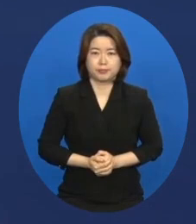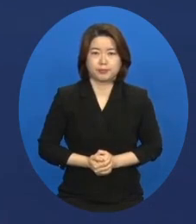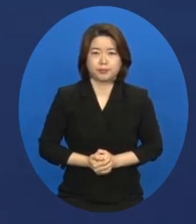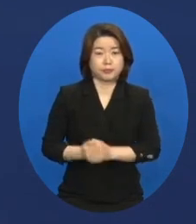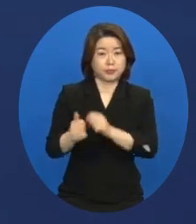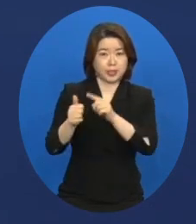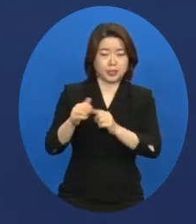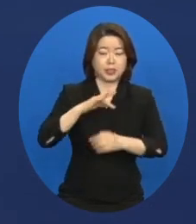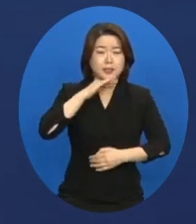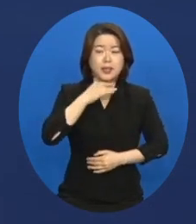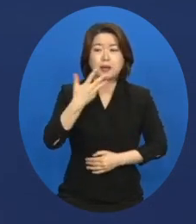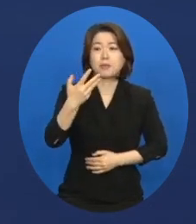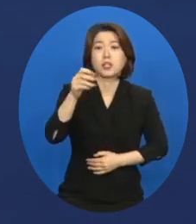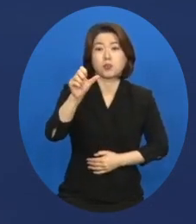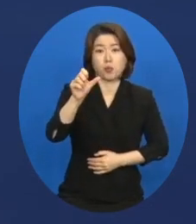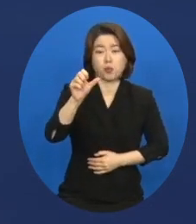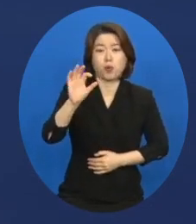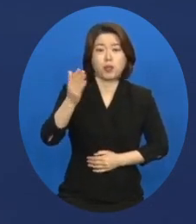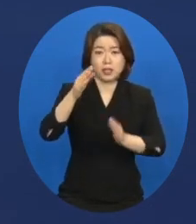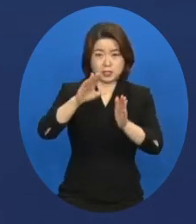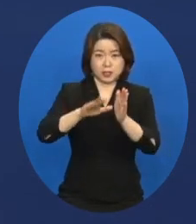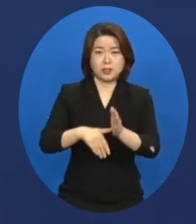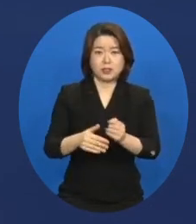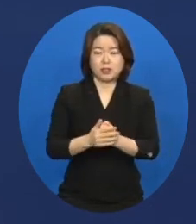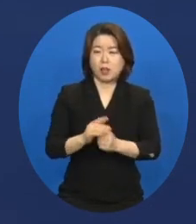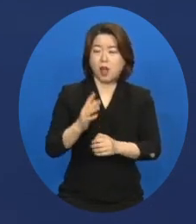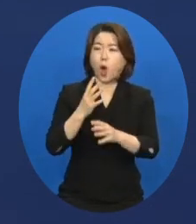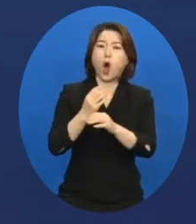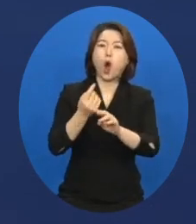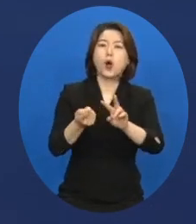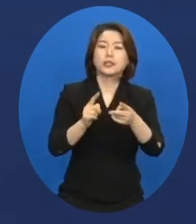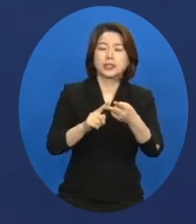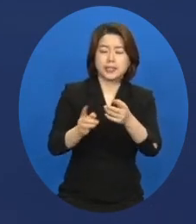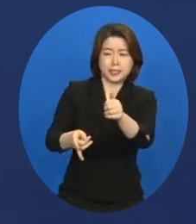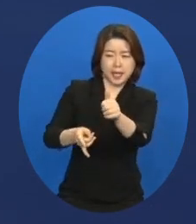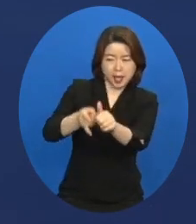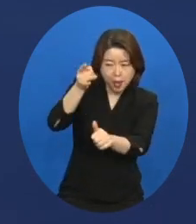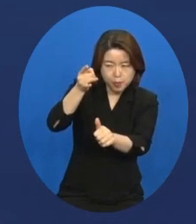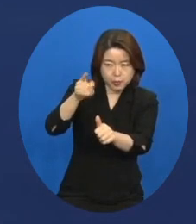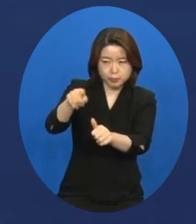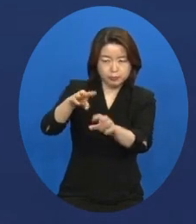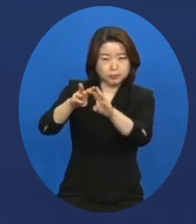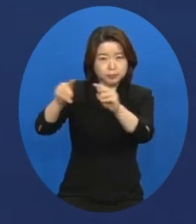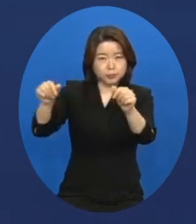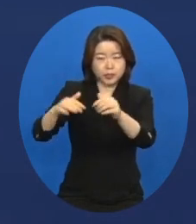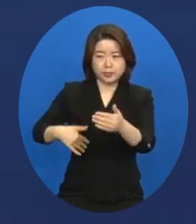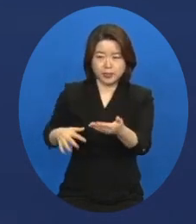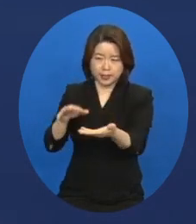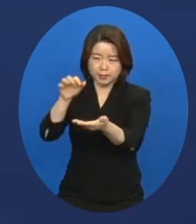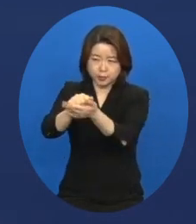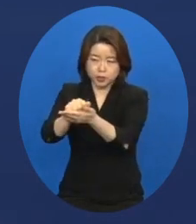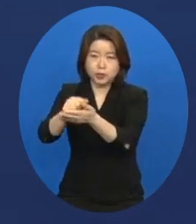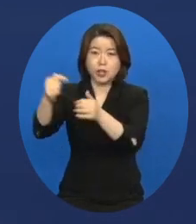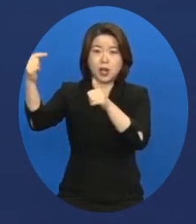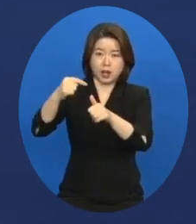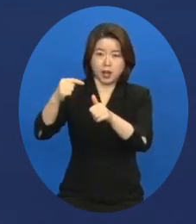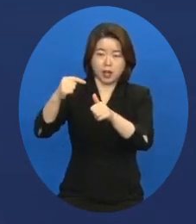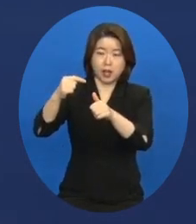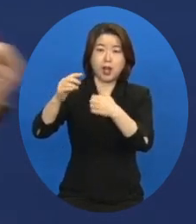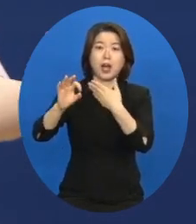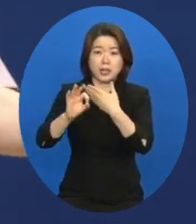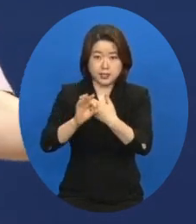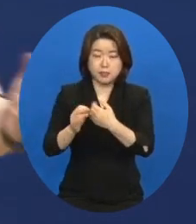그는 나이 85세가 되도록 언제든지 헤브론 땅을 내가 취하라